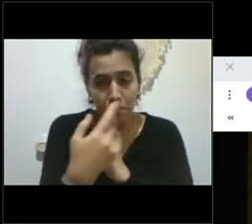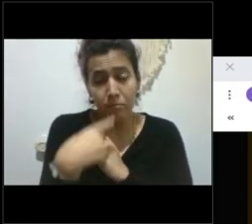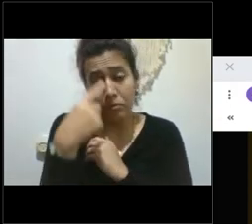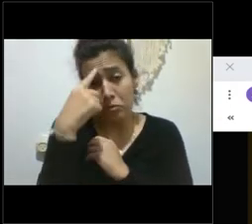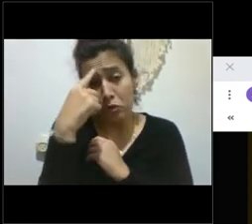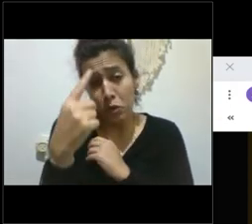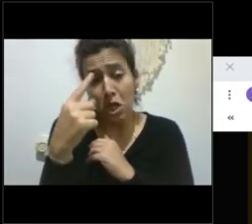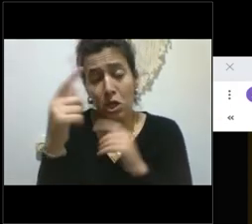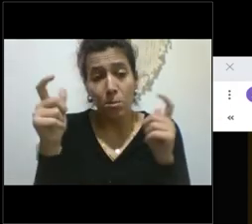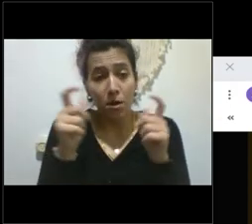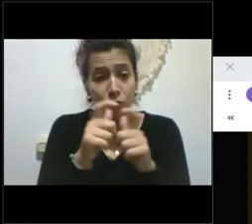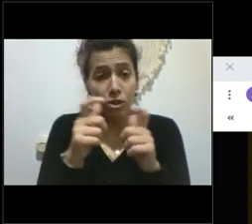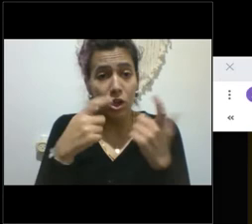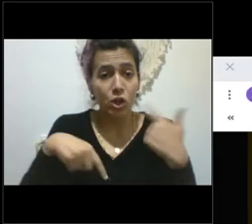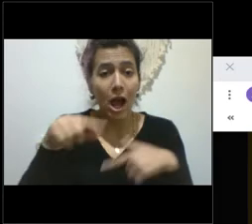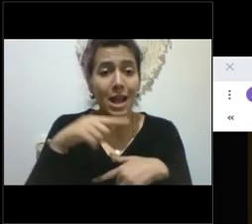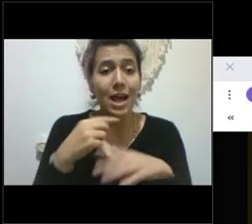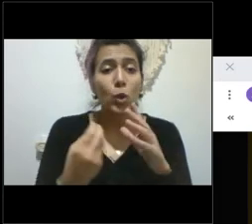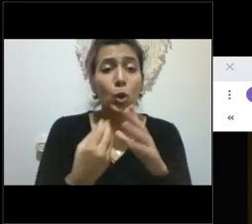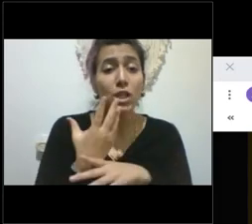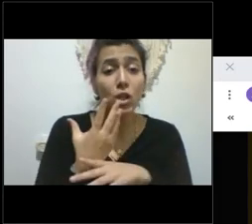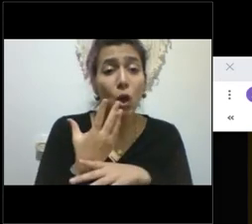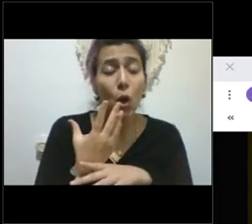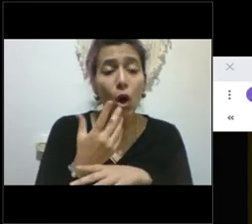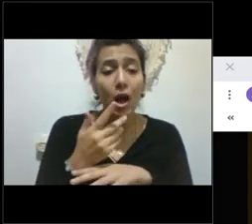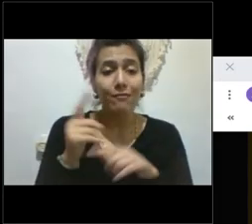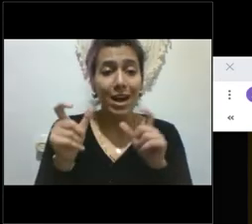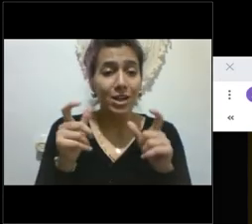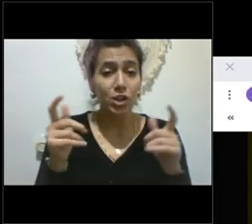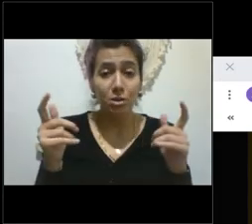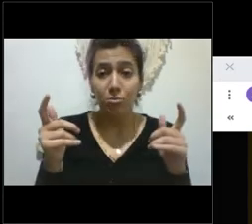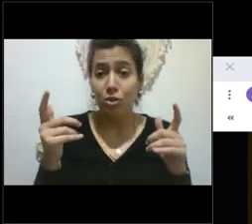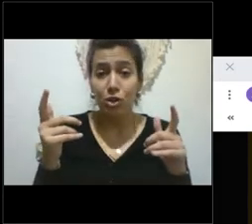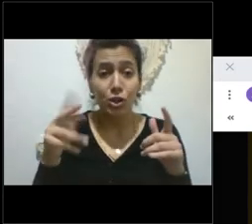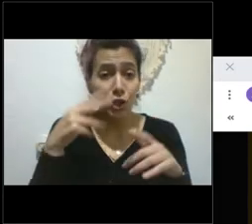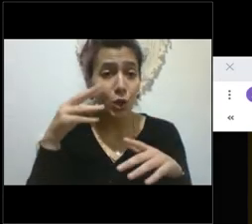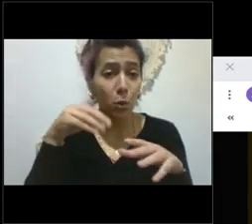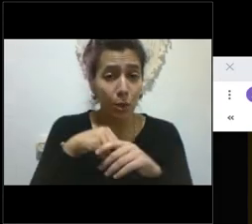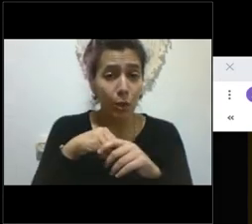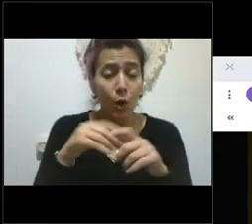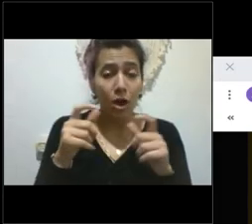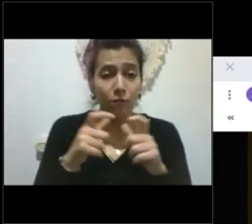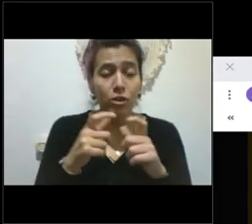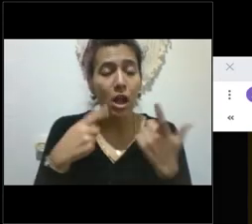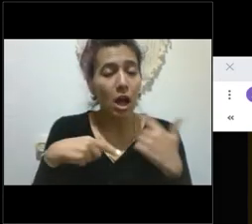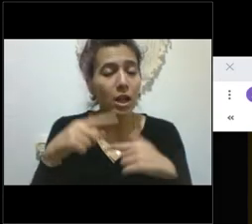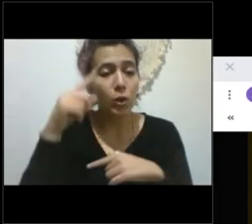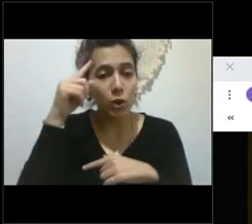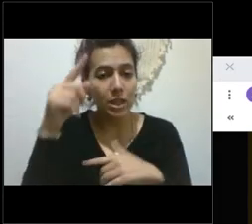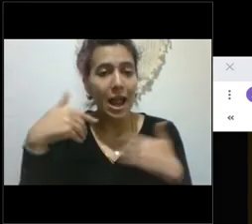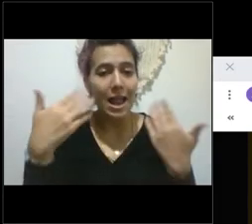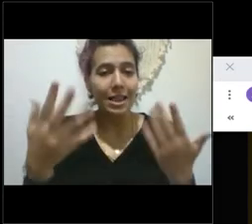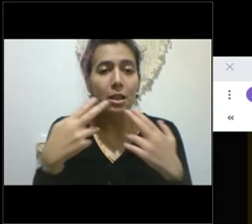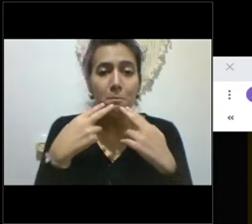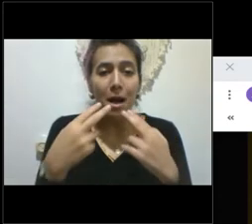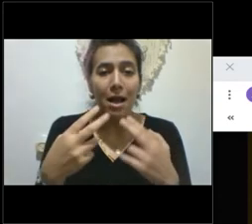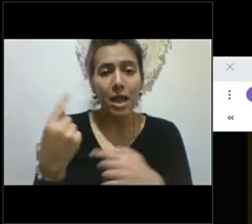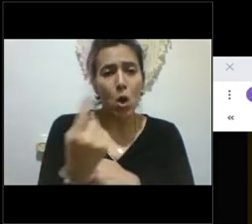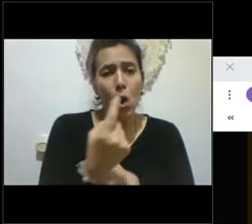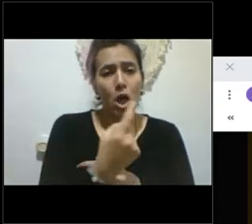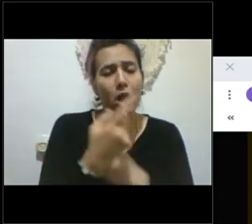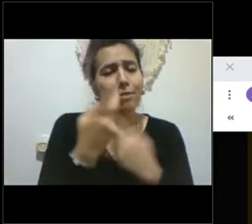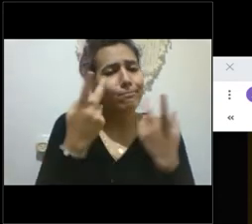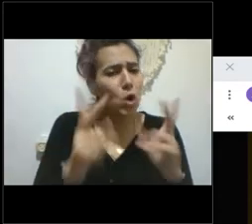ניצור, מהאנשים שיכילו את הקבוצה הזאת, אנחנו נדע לתת מענה לכל אחד שנמצא בקבוצה, ולא משנה הרמה שבה הוא